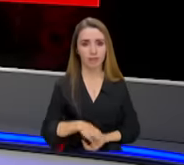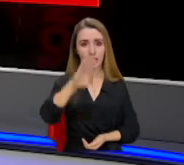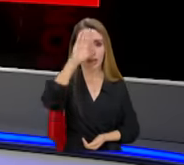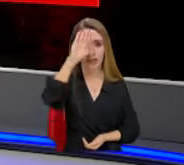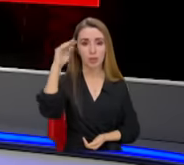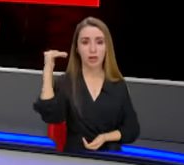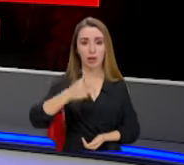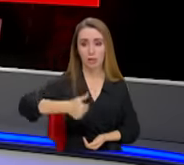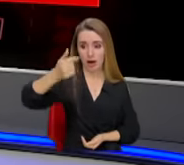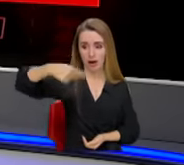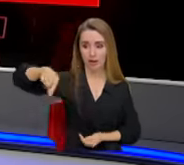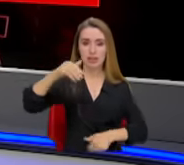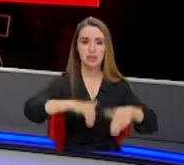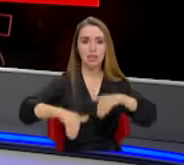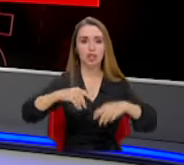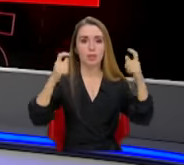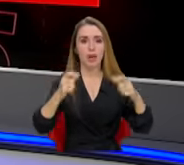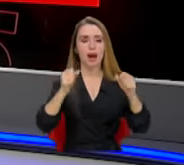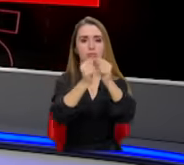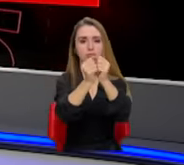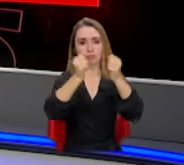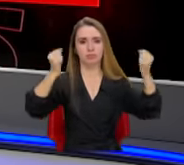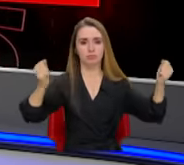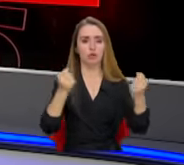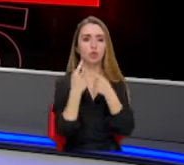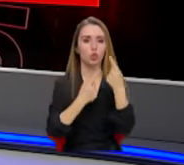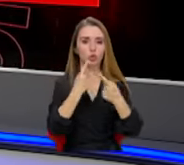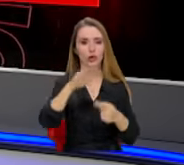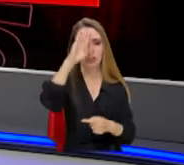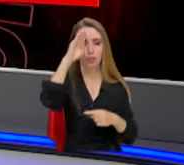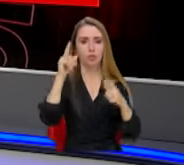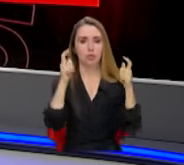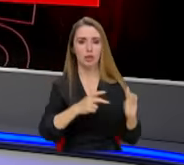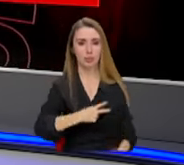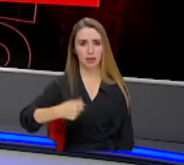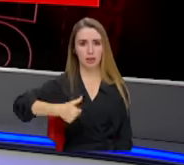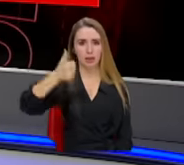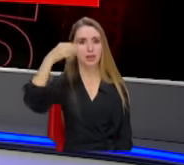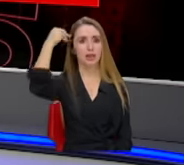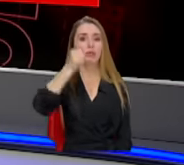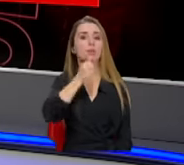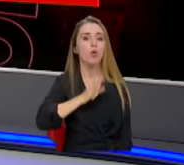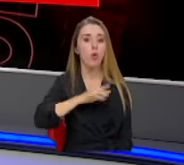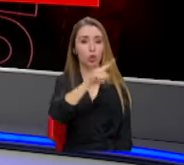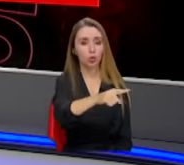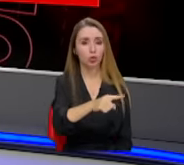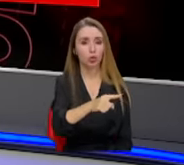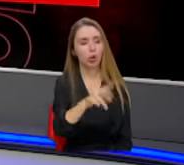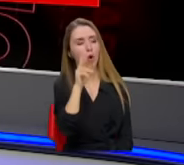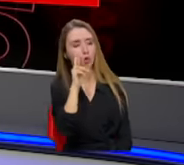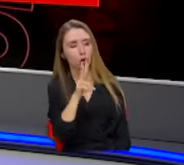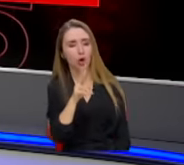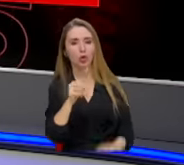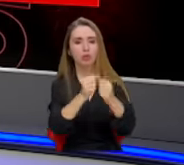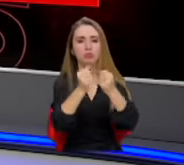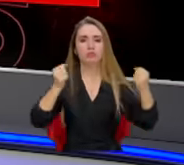İstanbul'a gelen bakanlar seçim meydanındaki pankartları da konu oldu. İstanbul Büyükşehir Belediye Başkanı İmamoğlu'nun gözünden kaçmayan